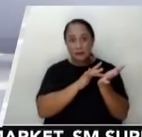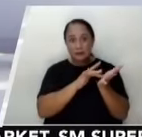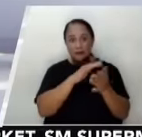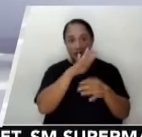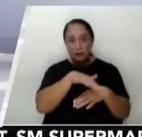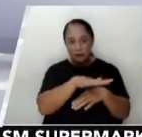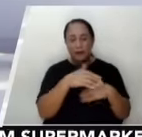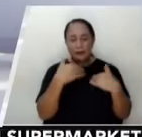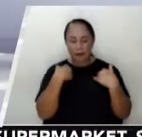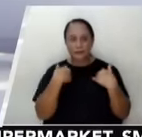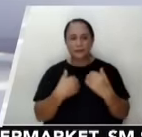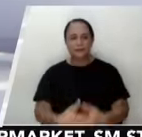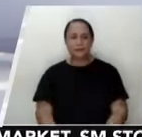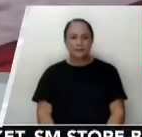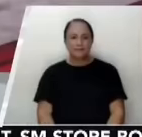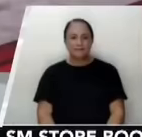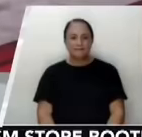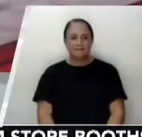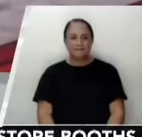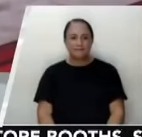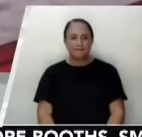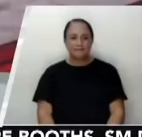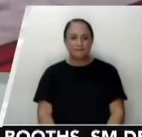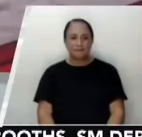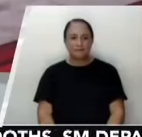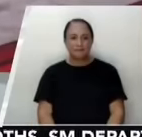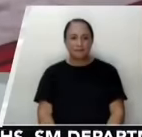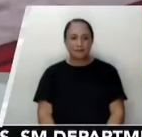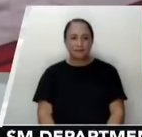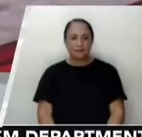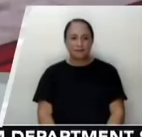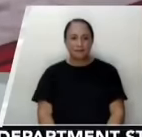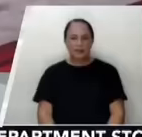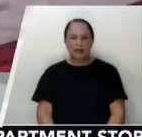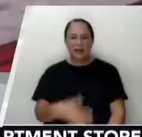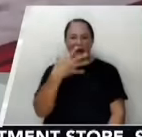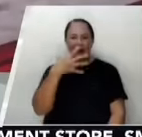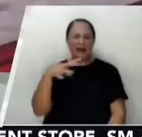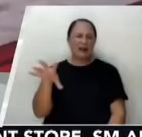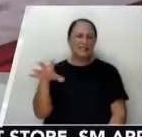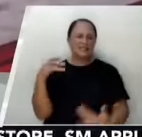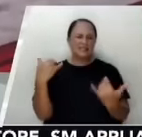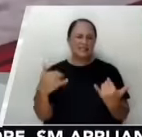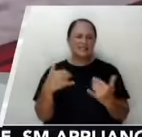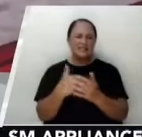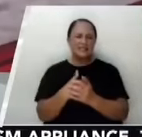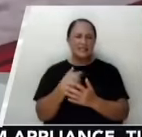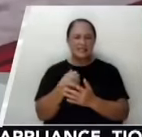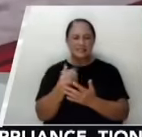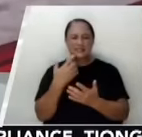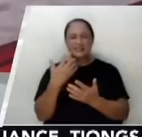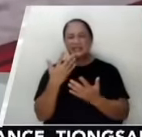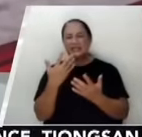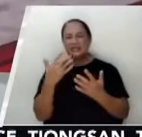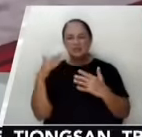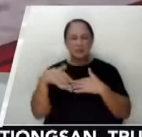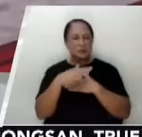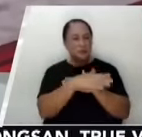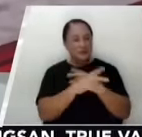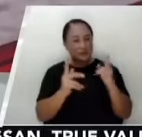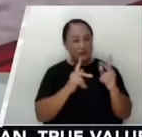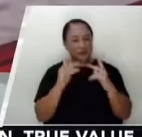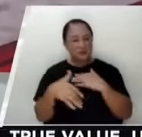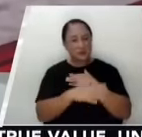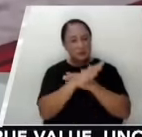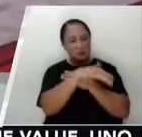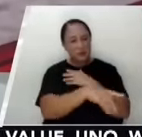Tina Panganiban Perez. Sa init ng panahon, sa beach ang punta ng marami para makapagpapresko.